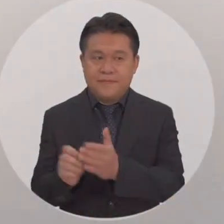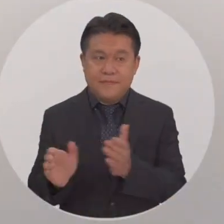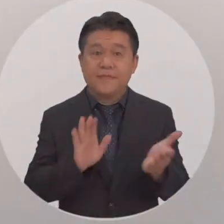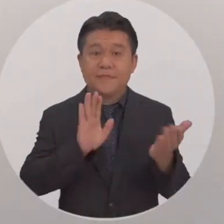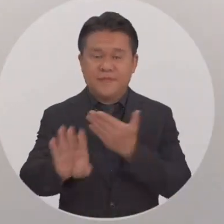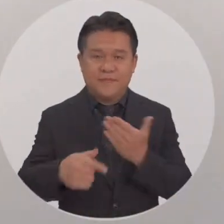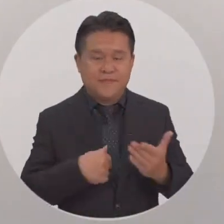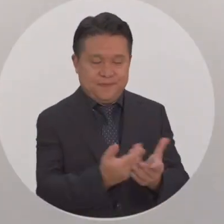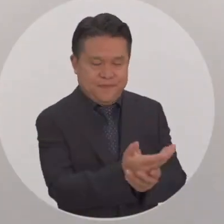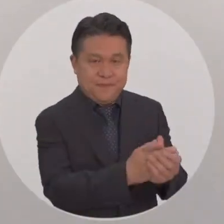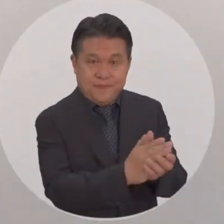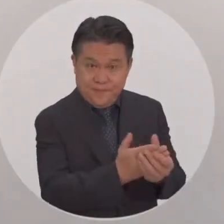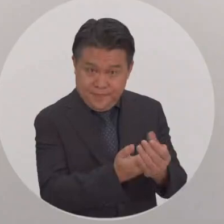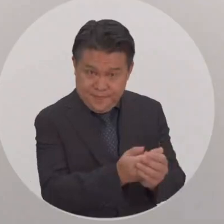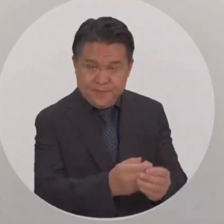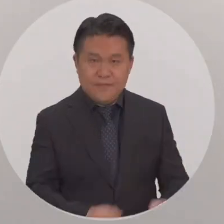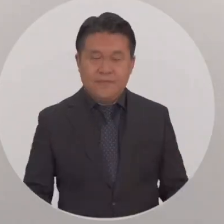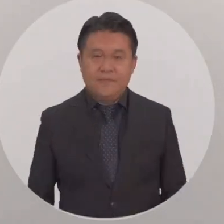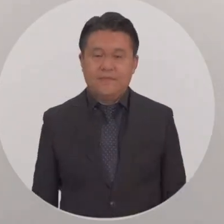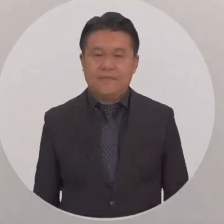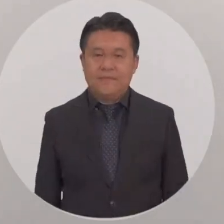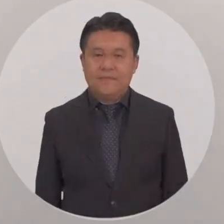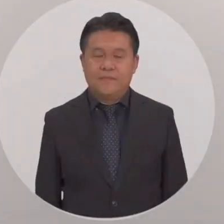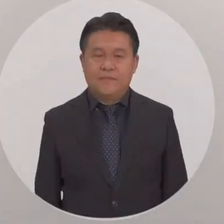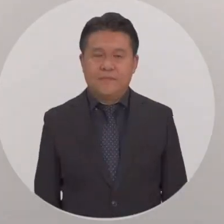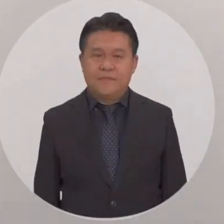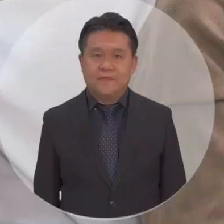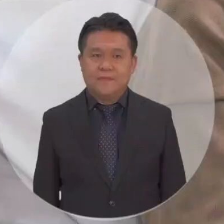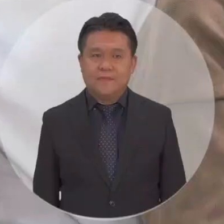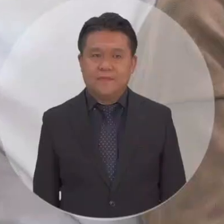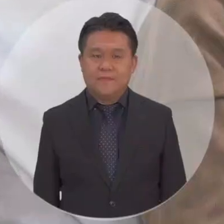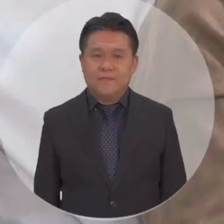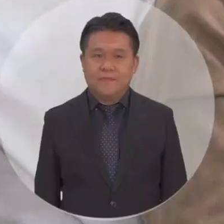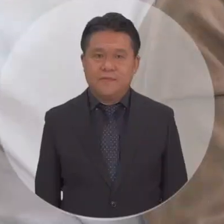사용한 물건을 정리하고 손을 씻습니다.